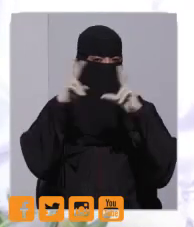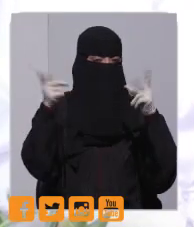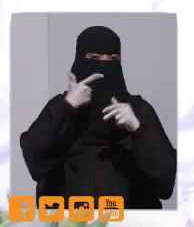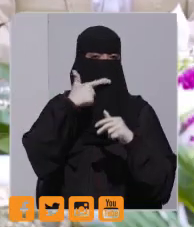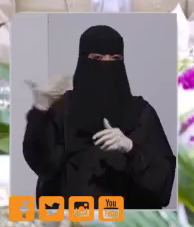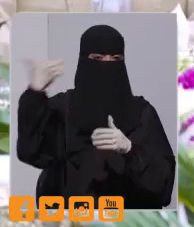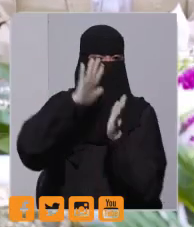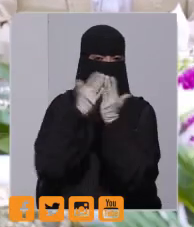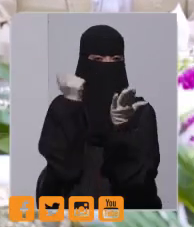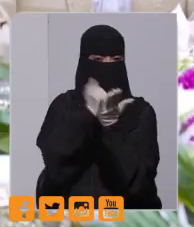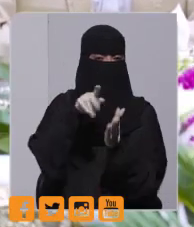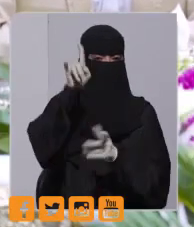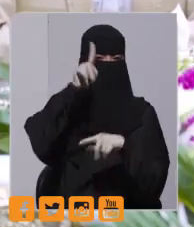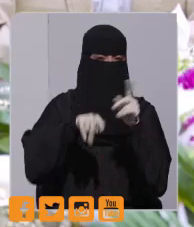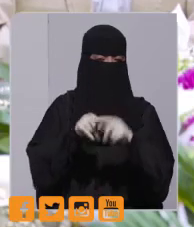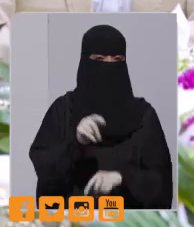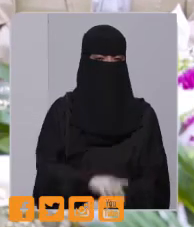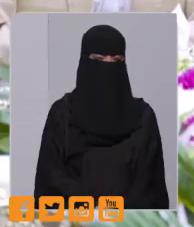غير الشرعيه